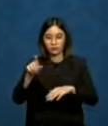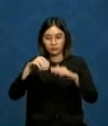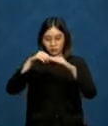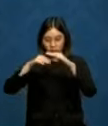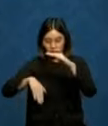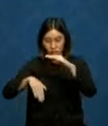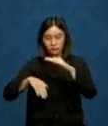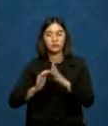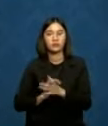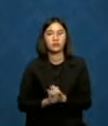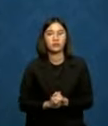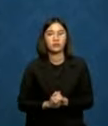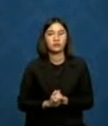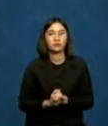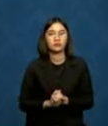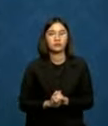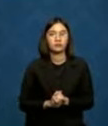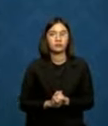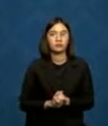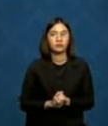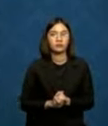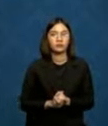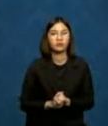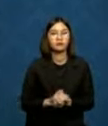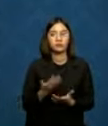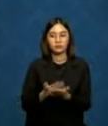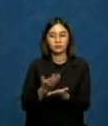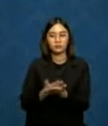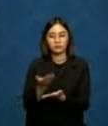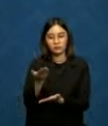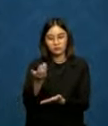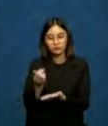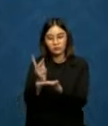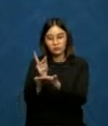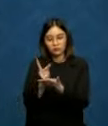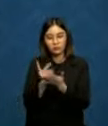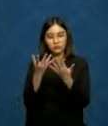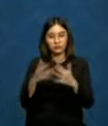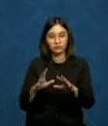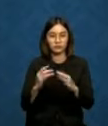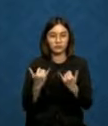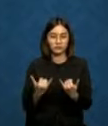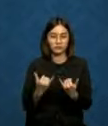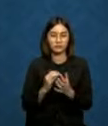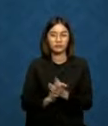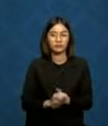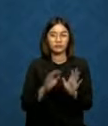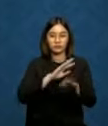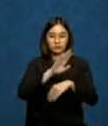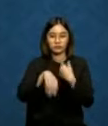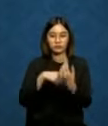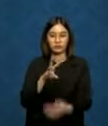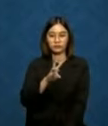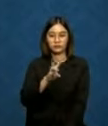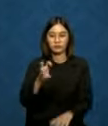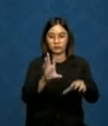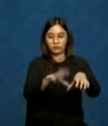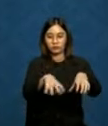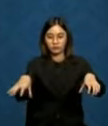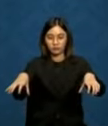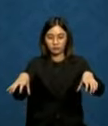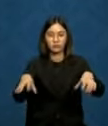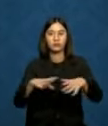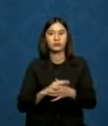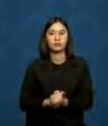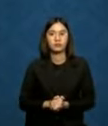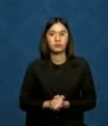100คนขึ้นไปนะคะมีมากู้ยืมเงินแล้วในปัจจุบันนี้ 67แห่งนะคะ